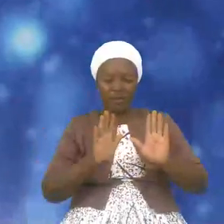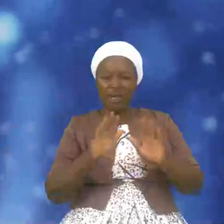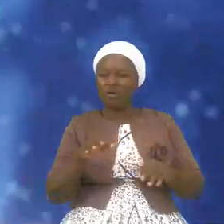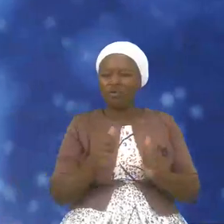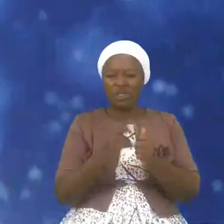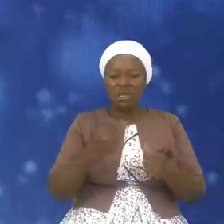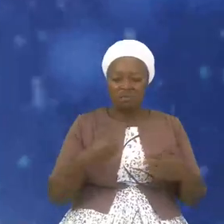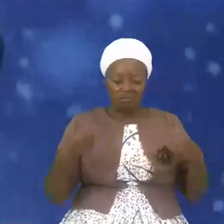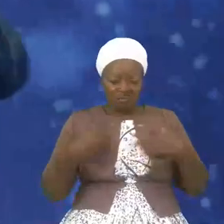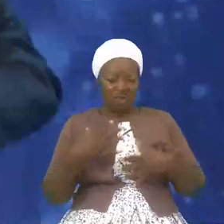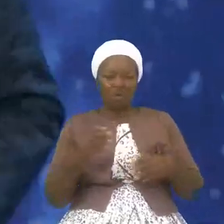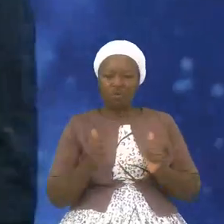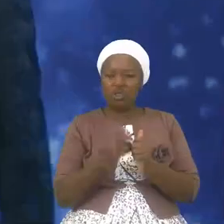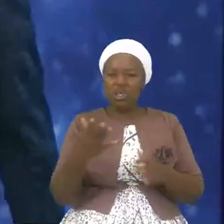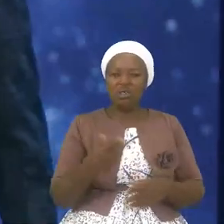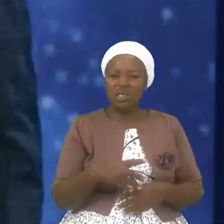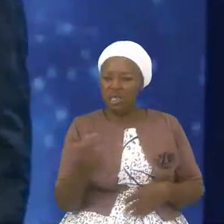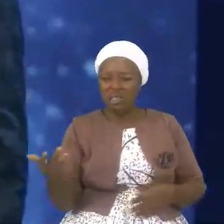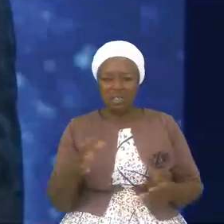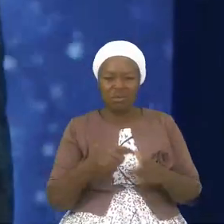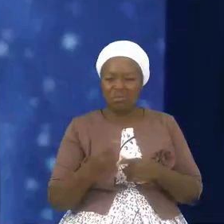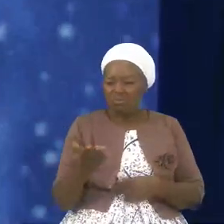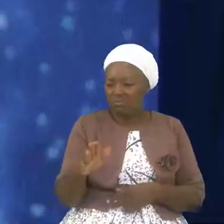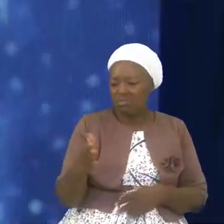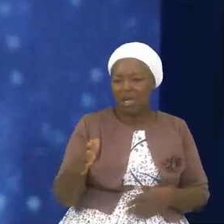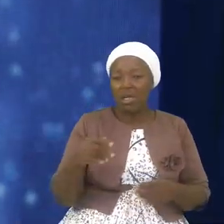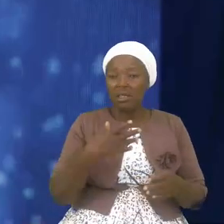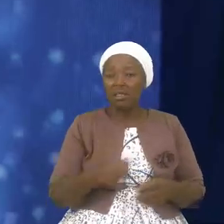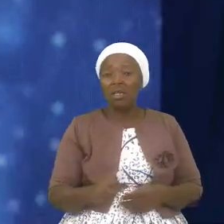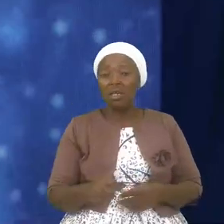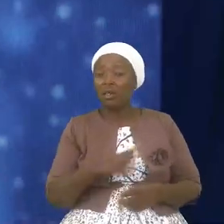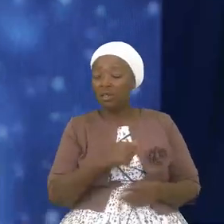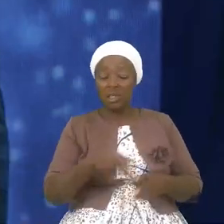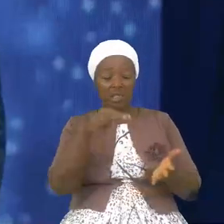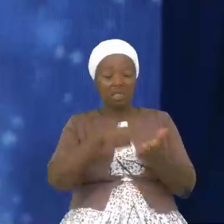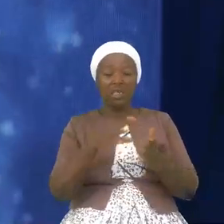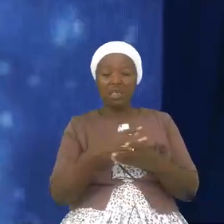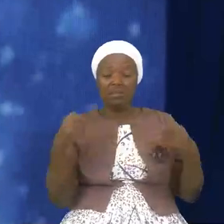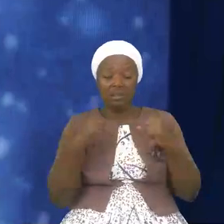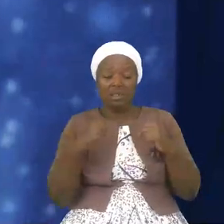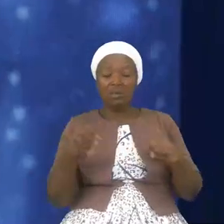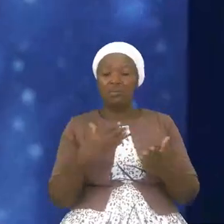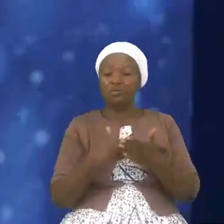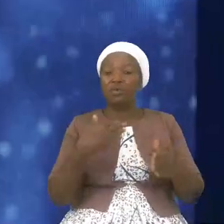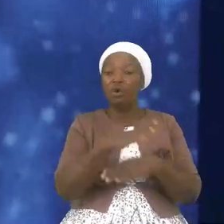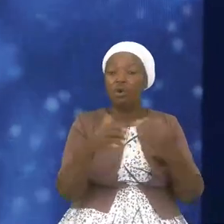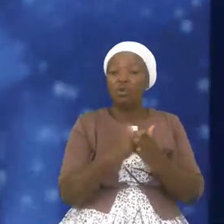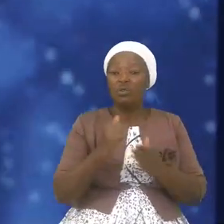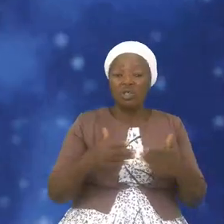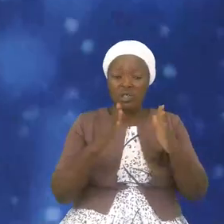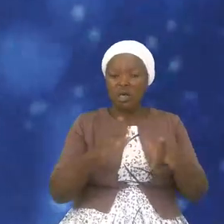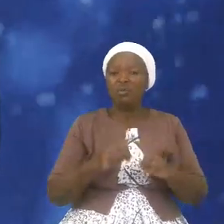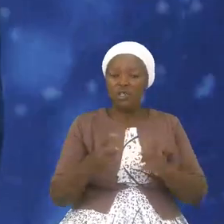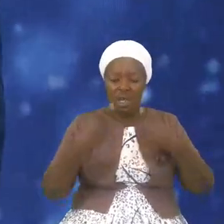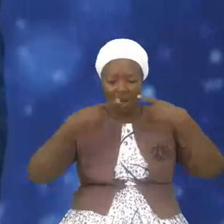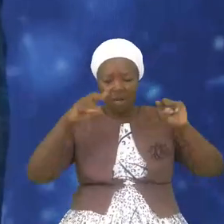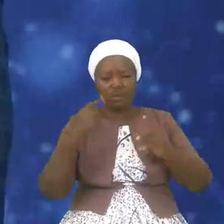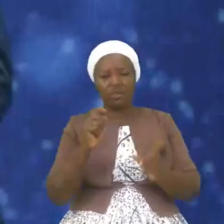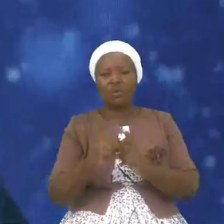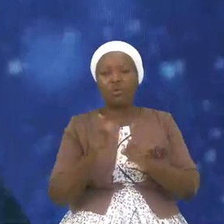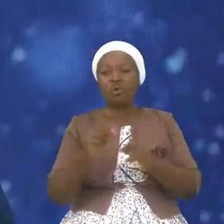sans trembler, même sans avoir peur de la face de l'empereur de l'époque, il a déclaré